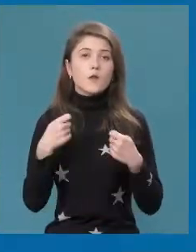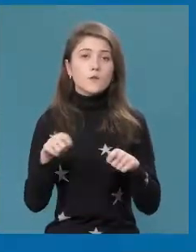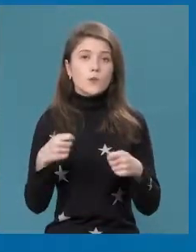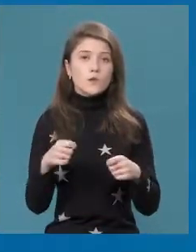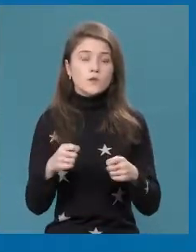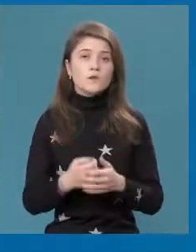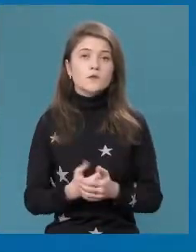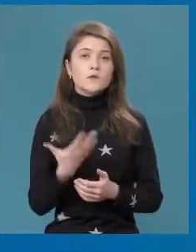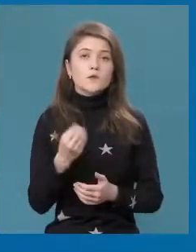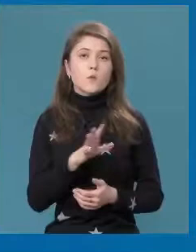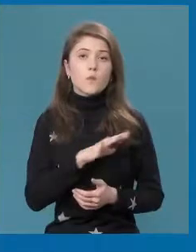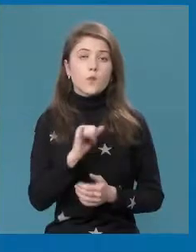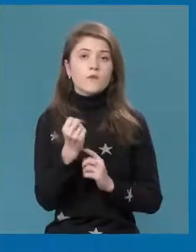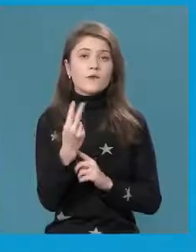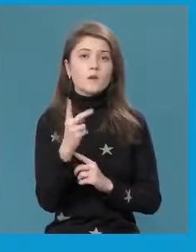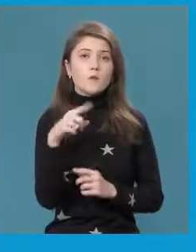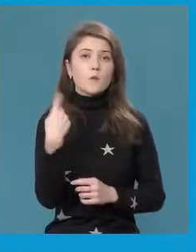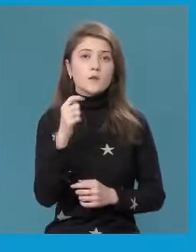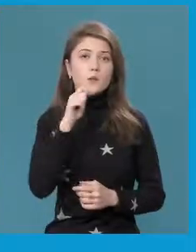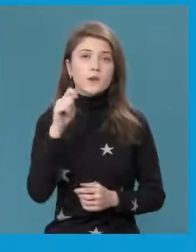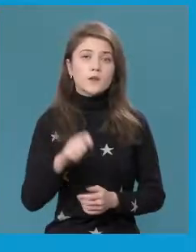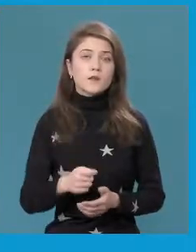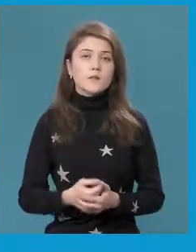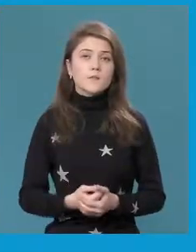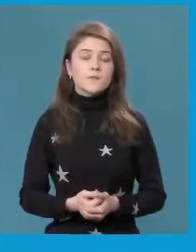ще в 12 областях України.